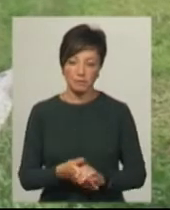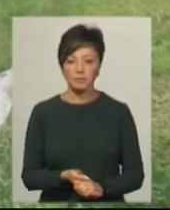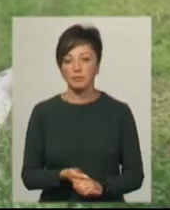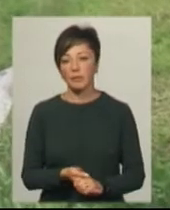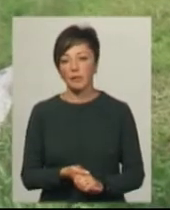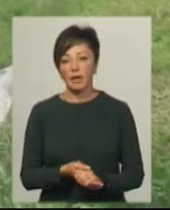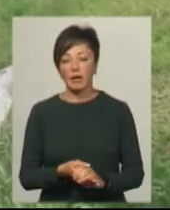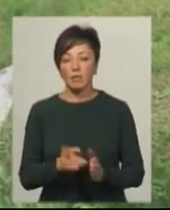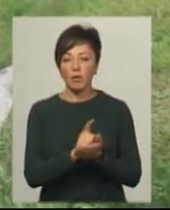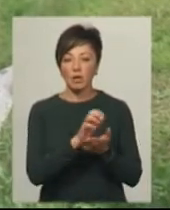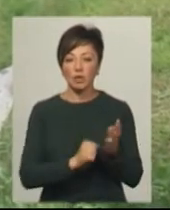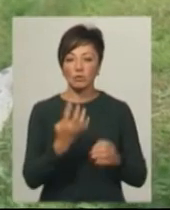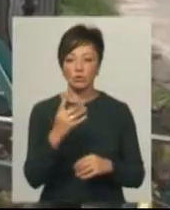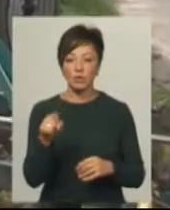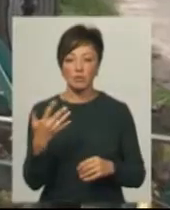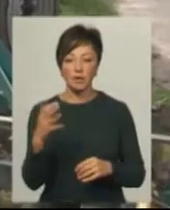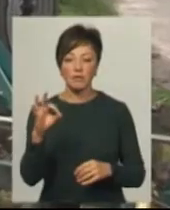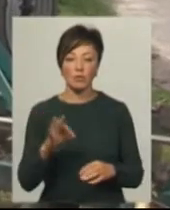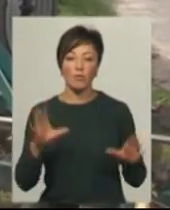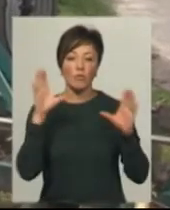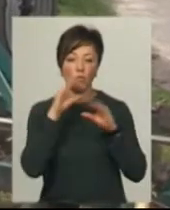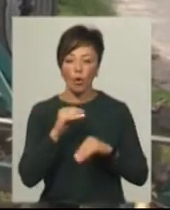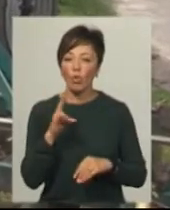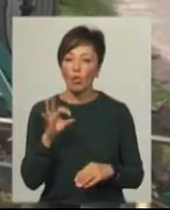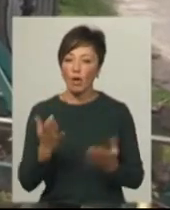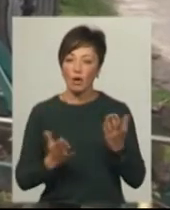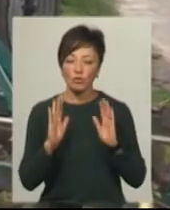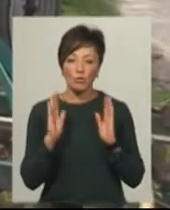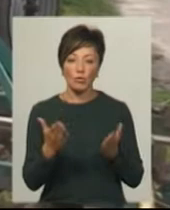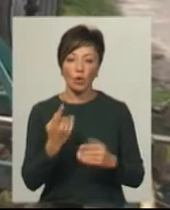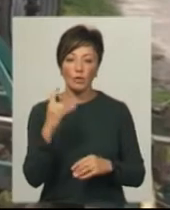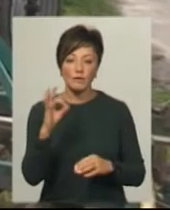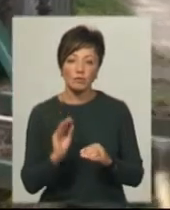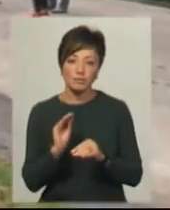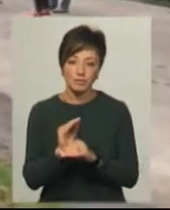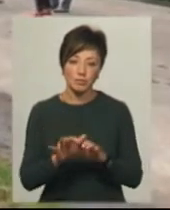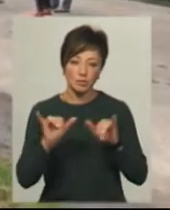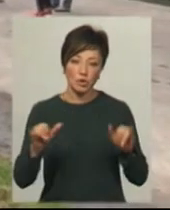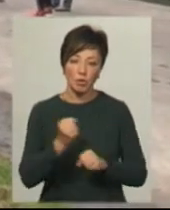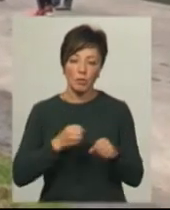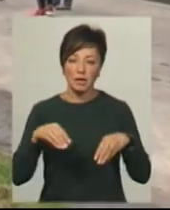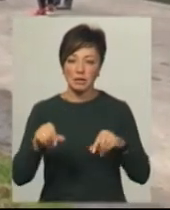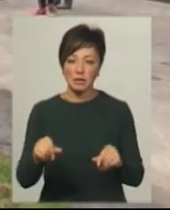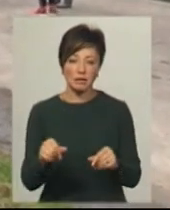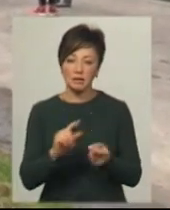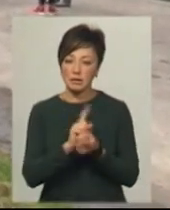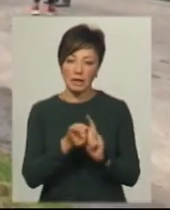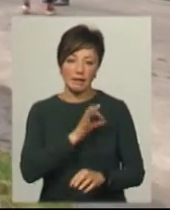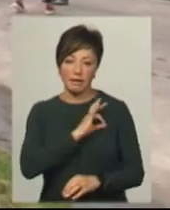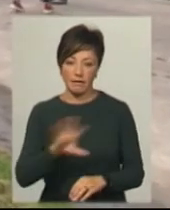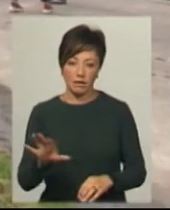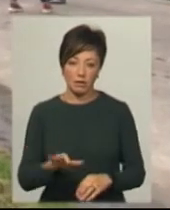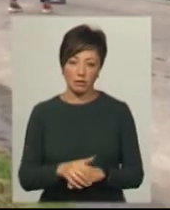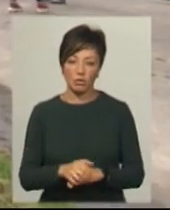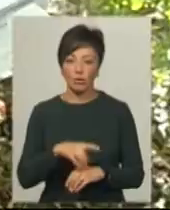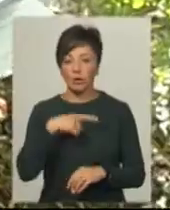податком у 2-4,5% аграрії впораються. Але якщо він буде хоча б на 1% більшим, обробляти землю малим аграріям стане невигідно,